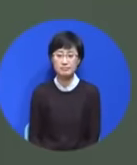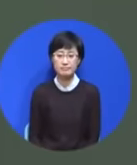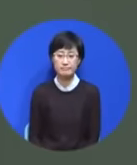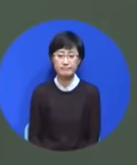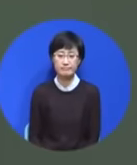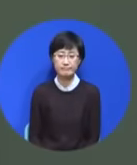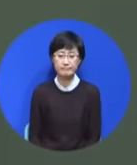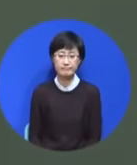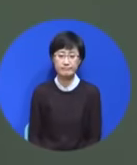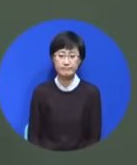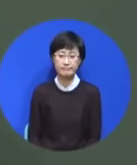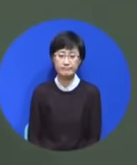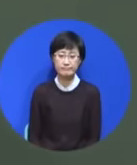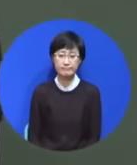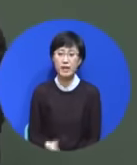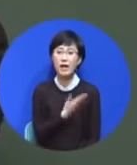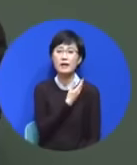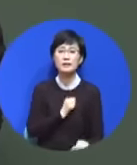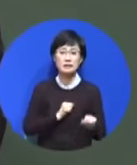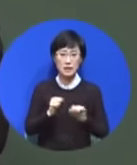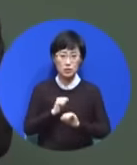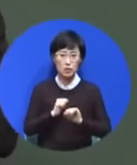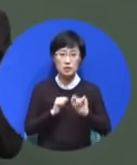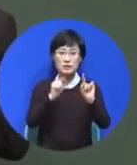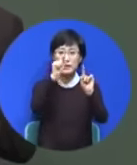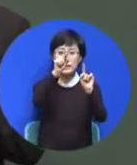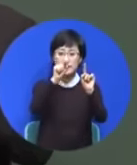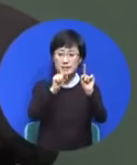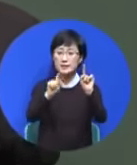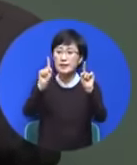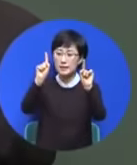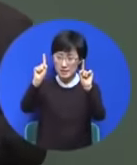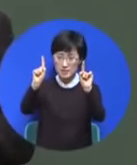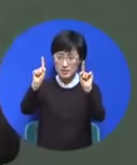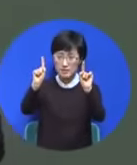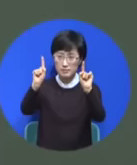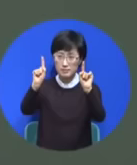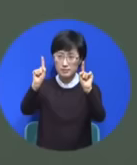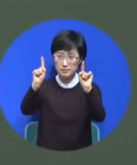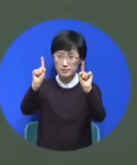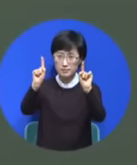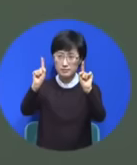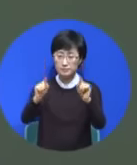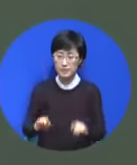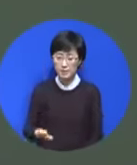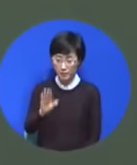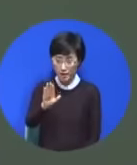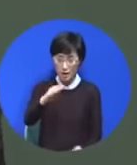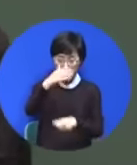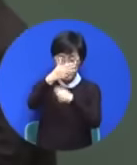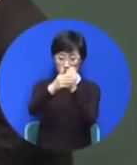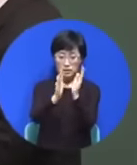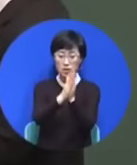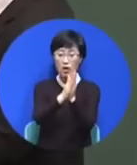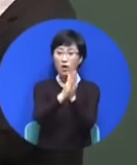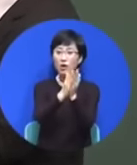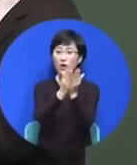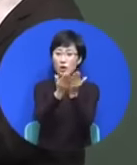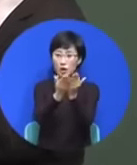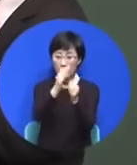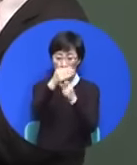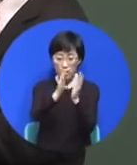뭡니까 사도 1장 1절입니다 성경의 가장 중요한